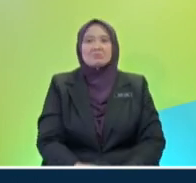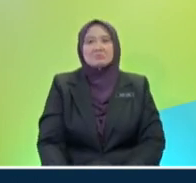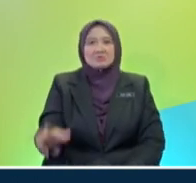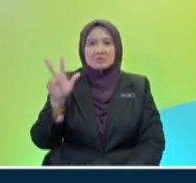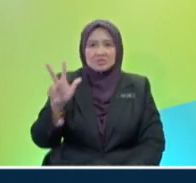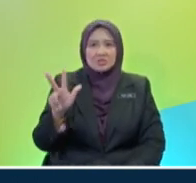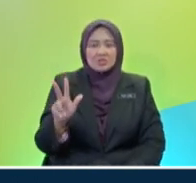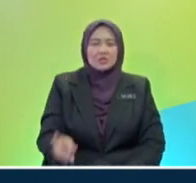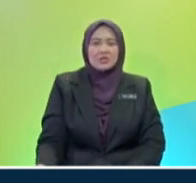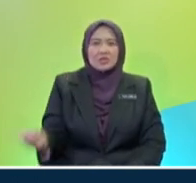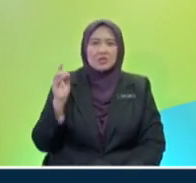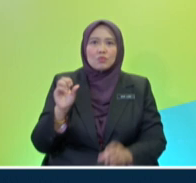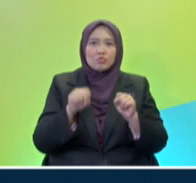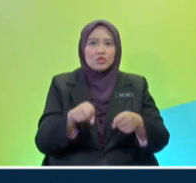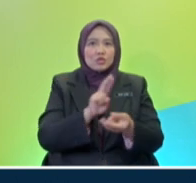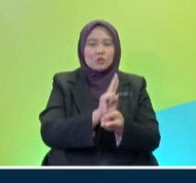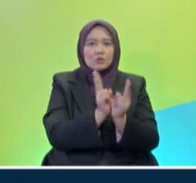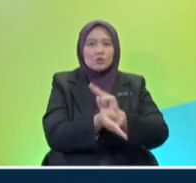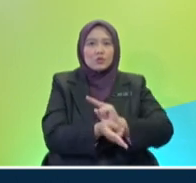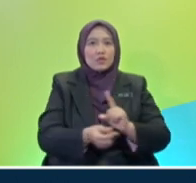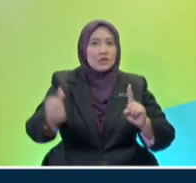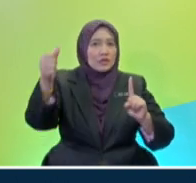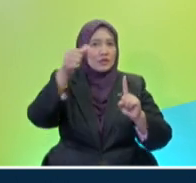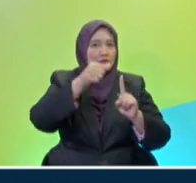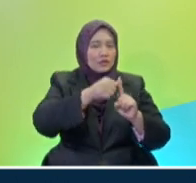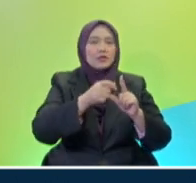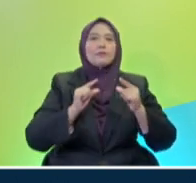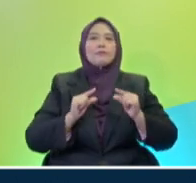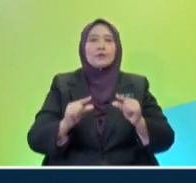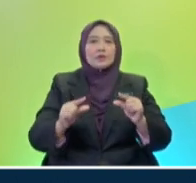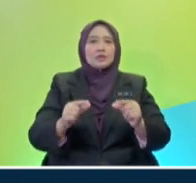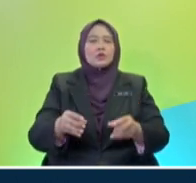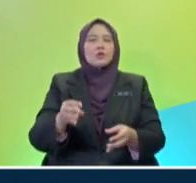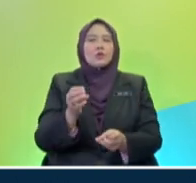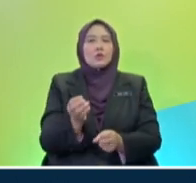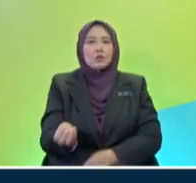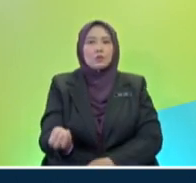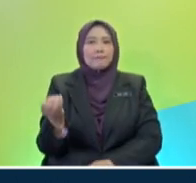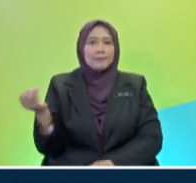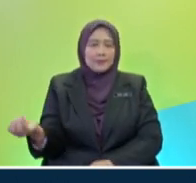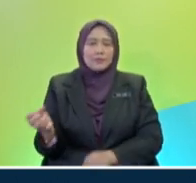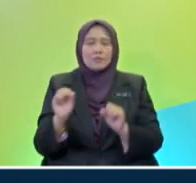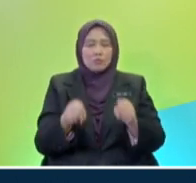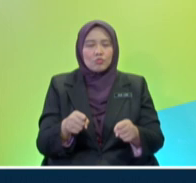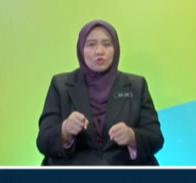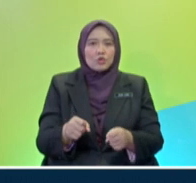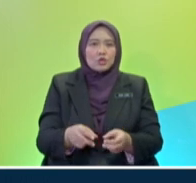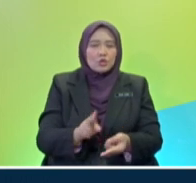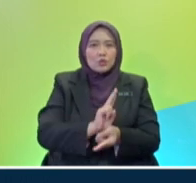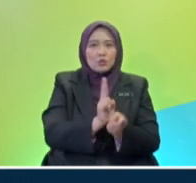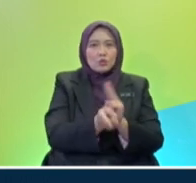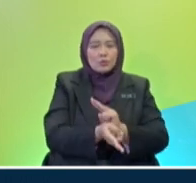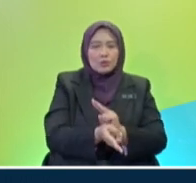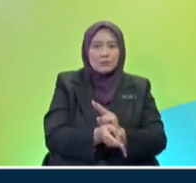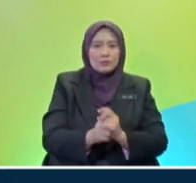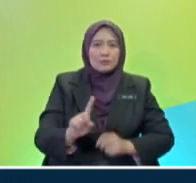boleh mengubah arah pergerakan objek boleh berubah kemana-mana saja lah macam kali kita tengok